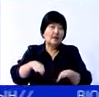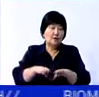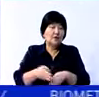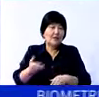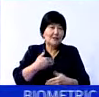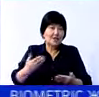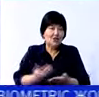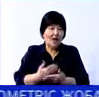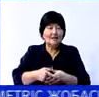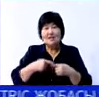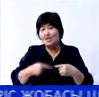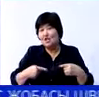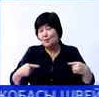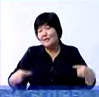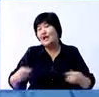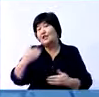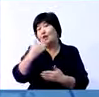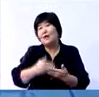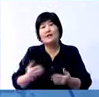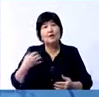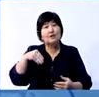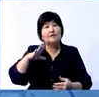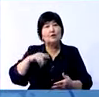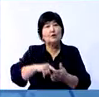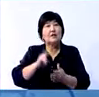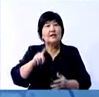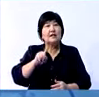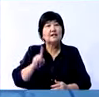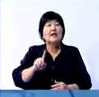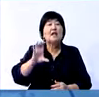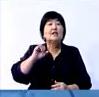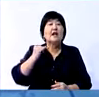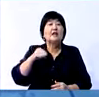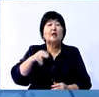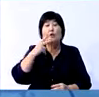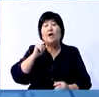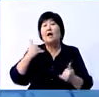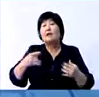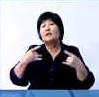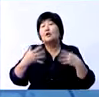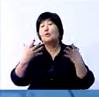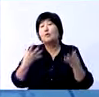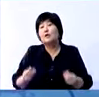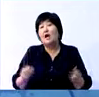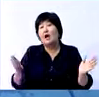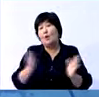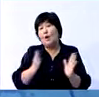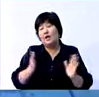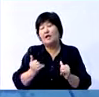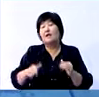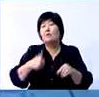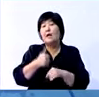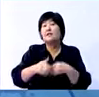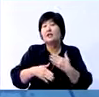Біздің жаңалықтарымызды және басқа да бағдарламаларымызды Қызылорда.тв.кз сайтынан көре аласыздар. Ал қазір экранда бүгінгі күн райы. Ауа райының